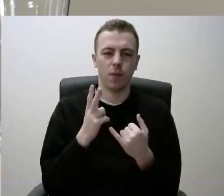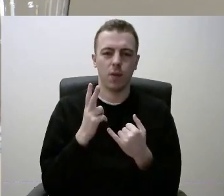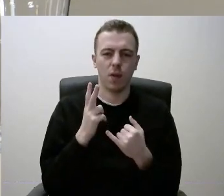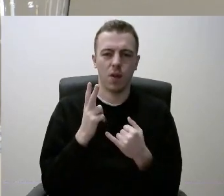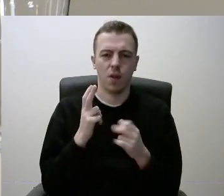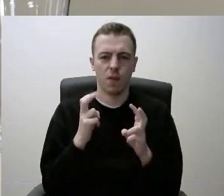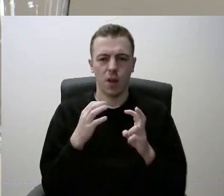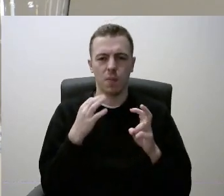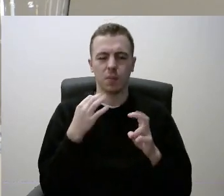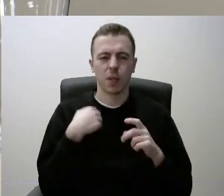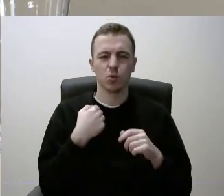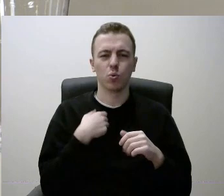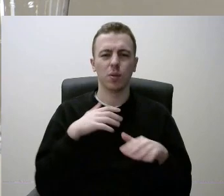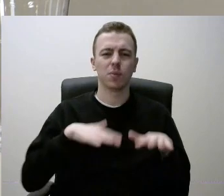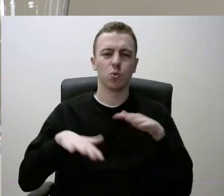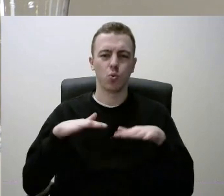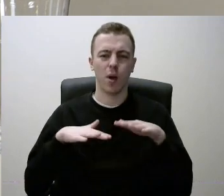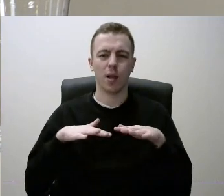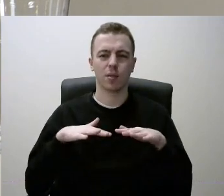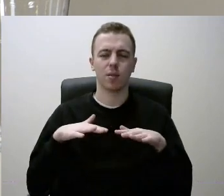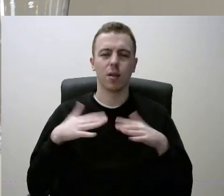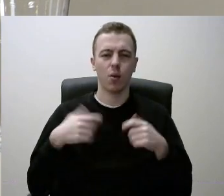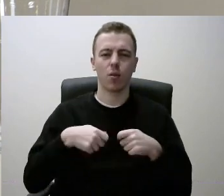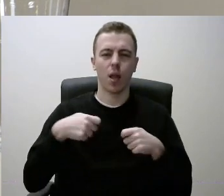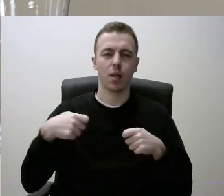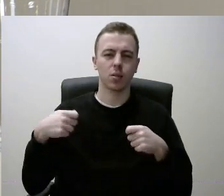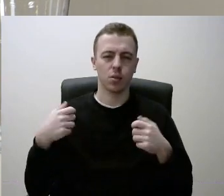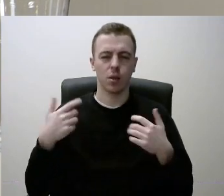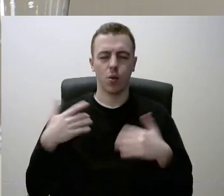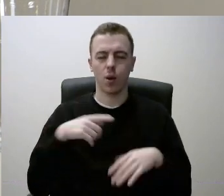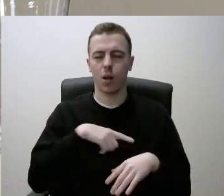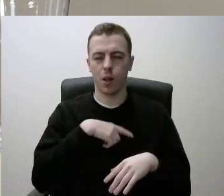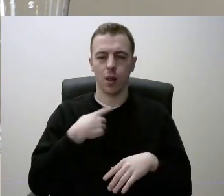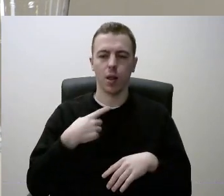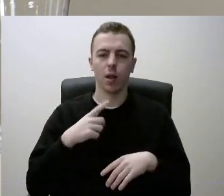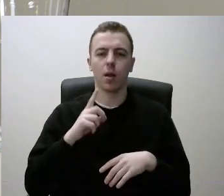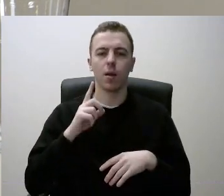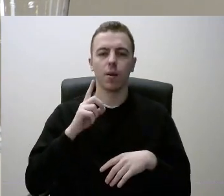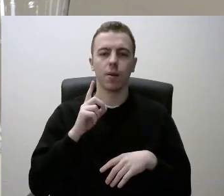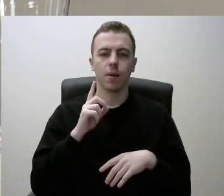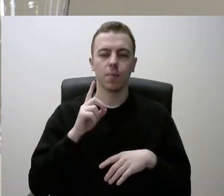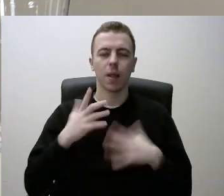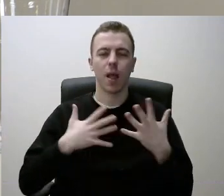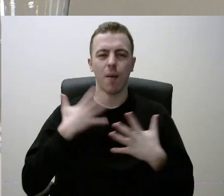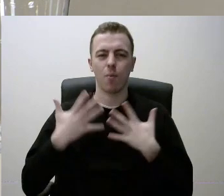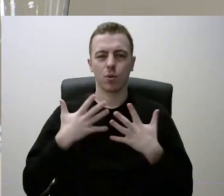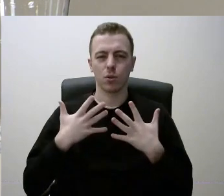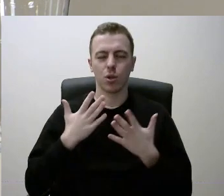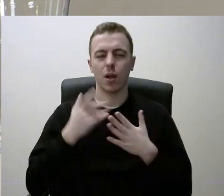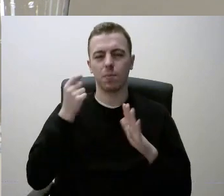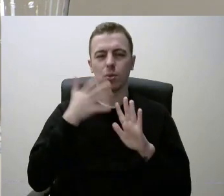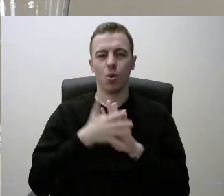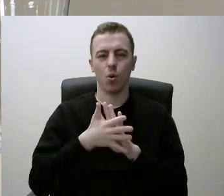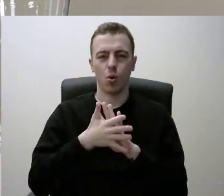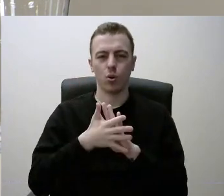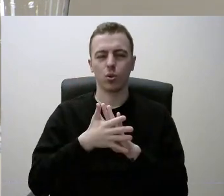turim tą situaciją jau besitiesančią pakankamai sudėtingą, bet labiau turbūt emociškai, psichologiškai. Tai pradedam